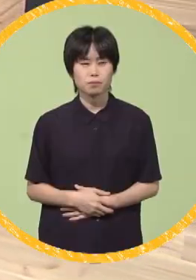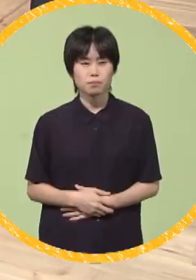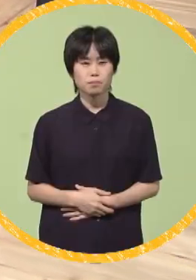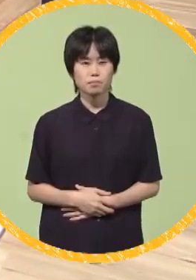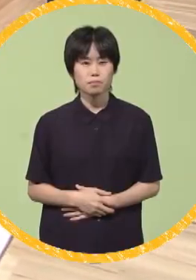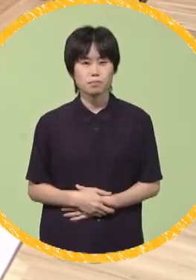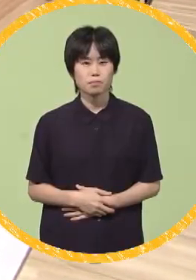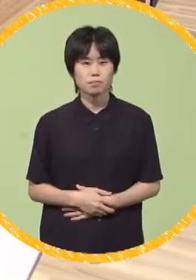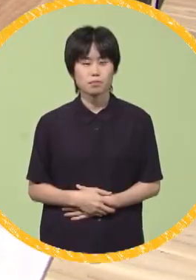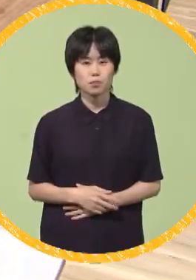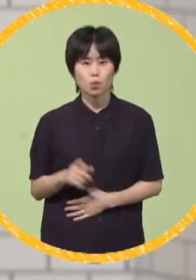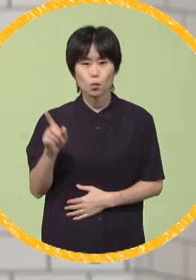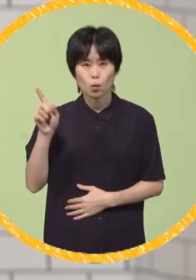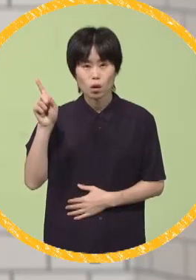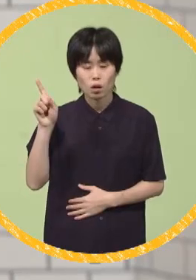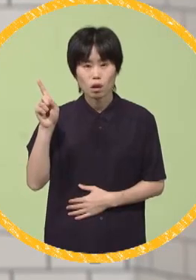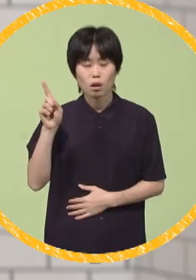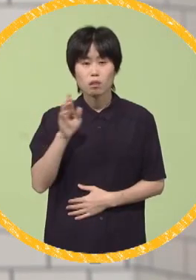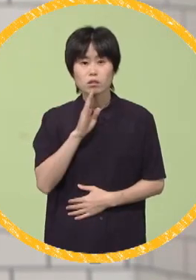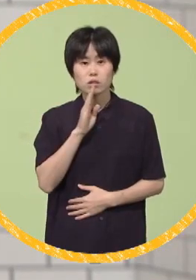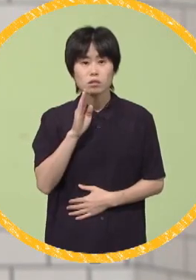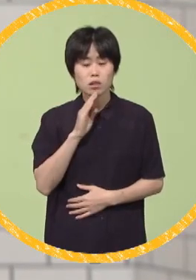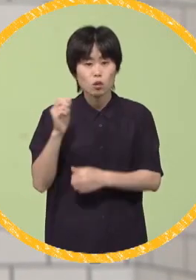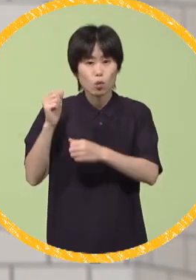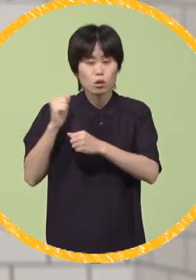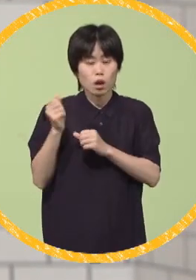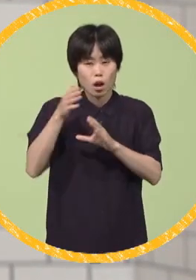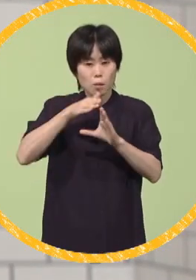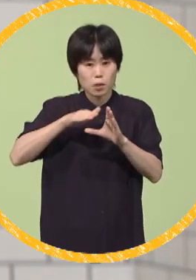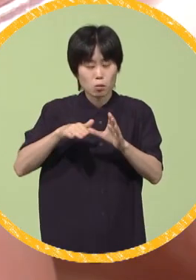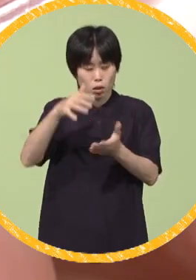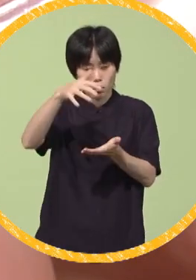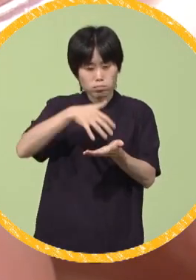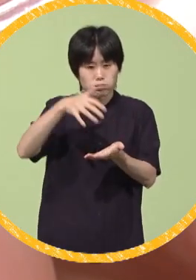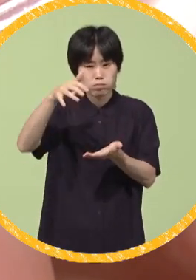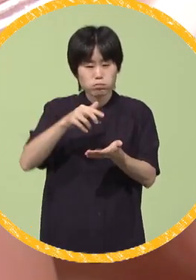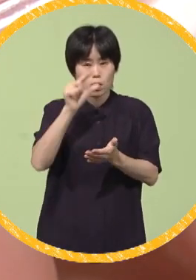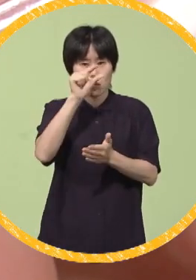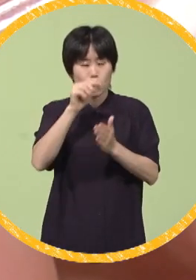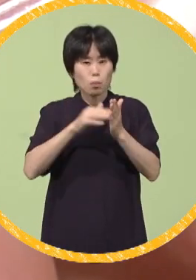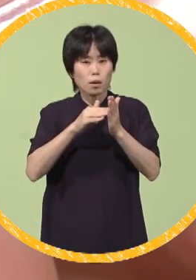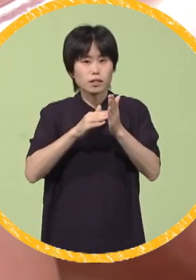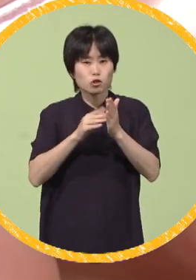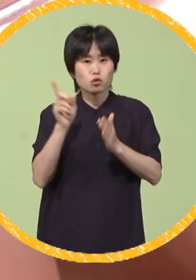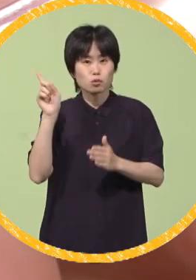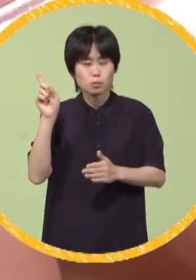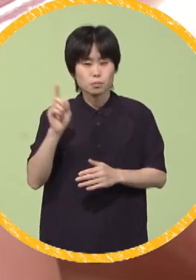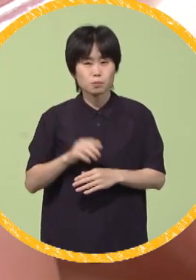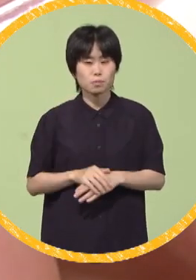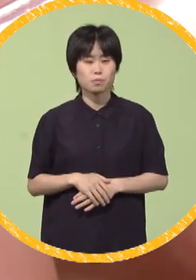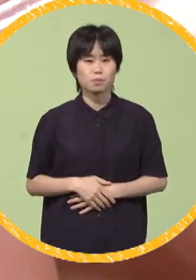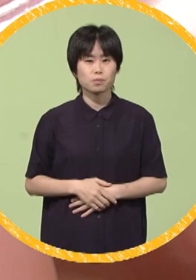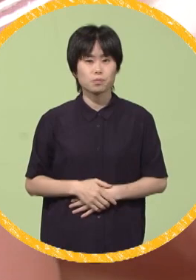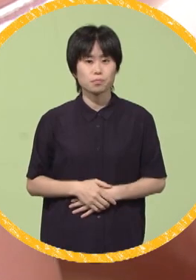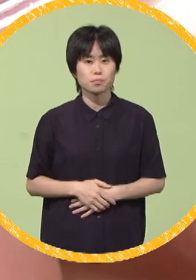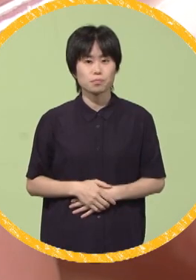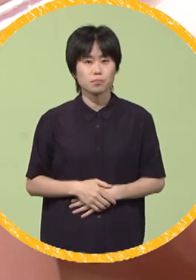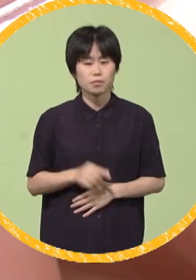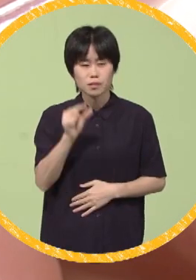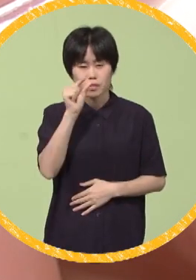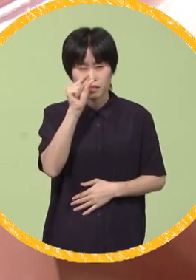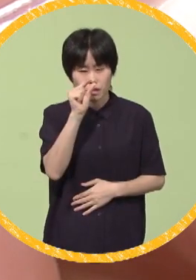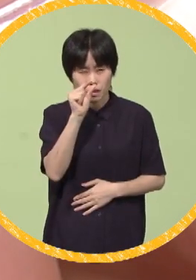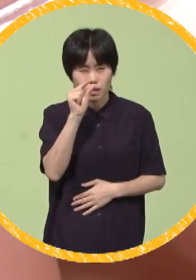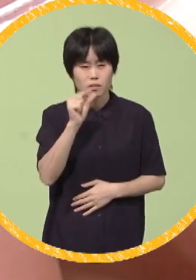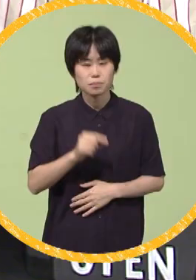さあ、これ見てください、田崎さん。これが実際に相模湾から採取されたマイクロプラスチックでございます。 はいはい、ね、小さいから、 ちょっとね、ちっちゃいからね、見にく